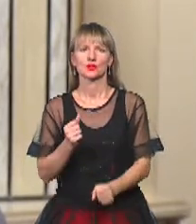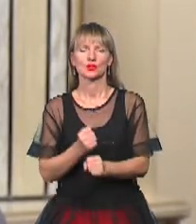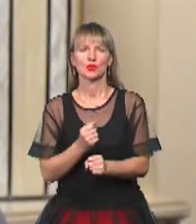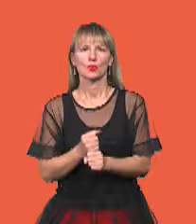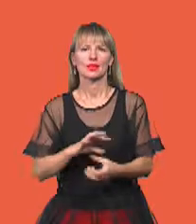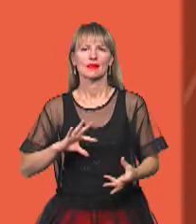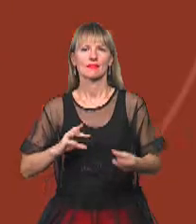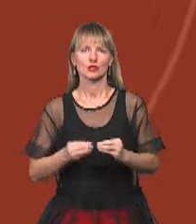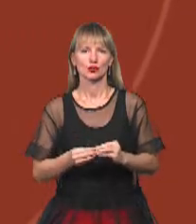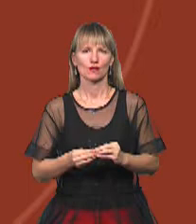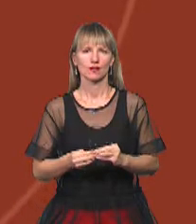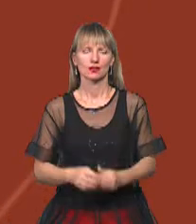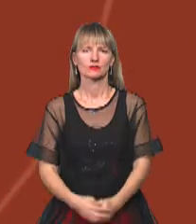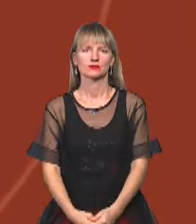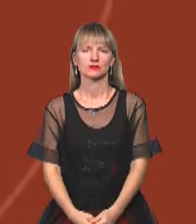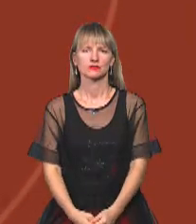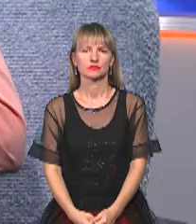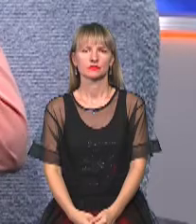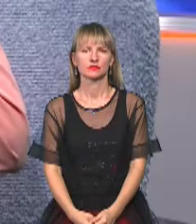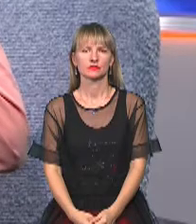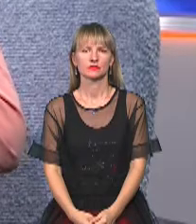чи інші висновки.